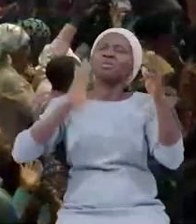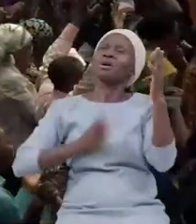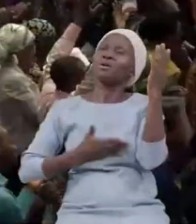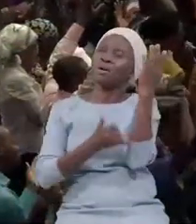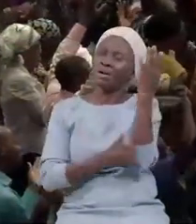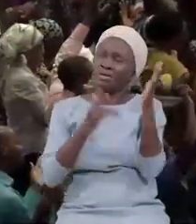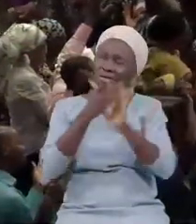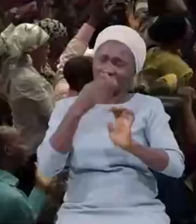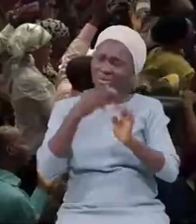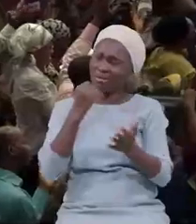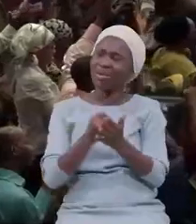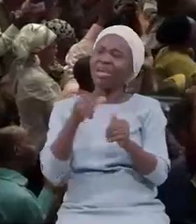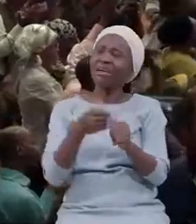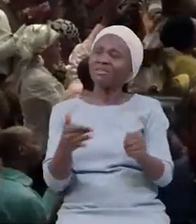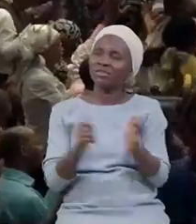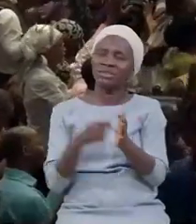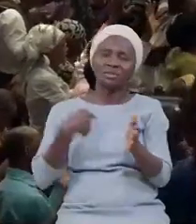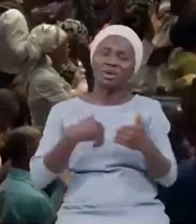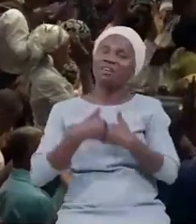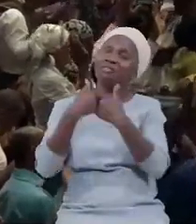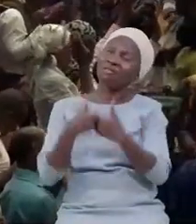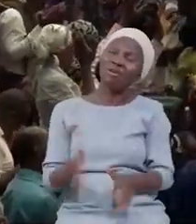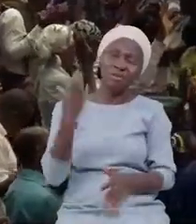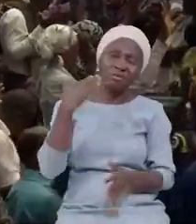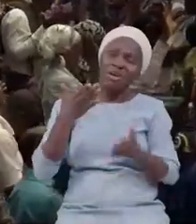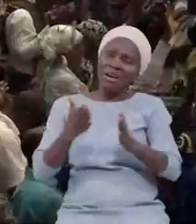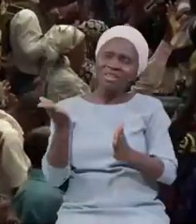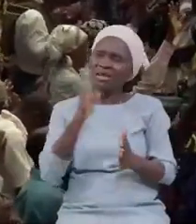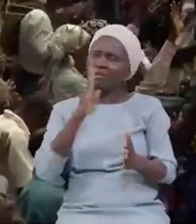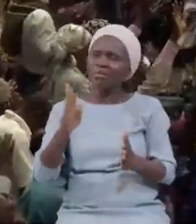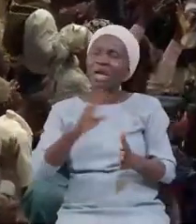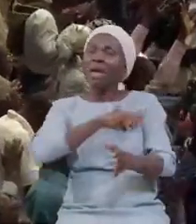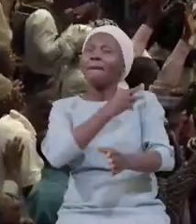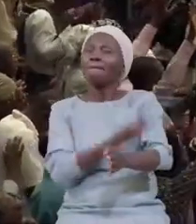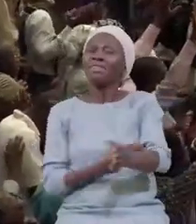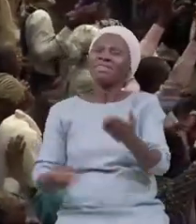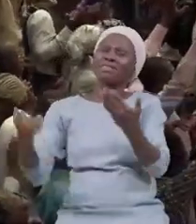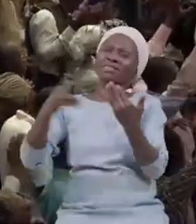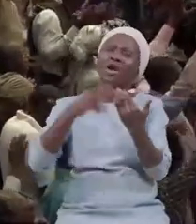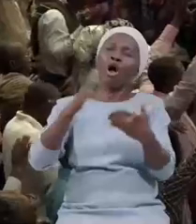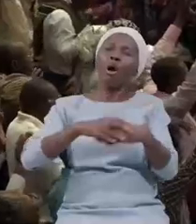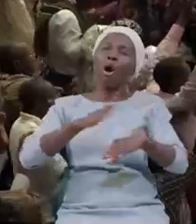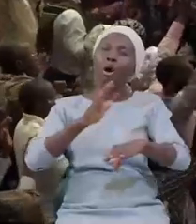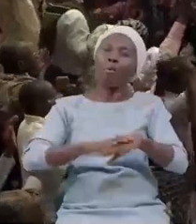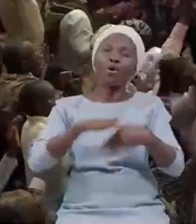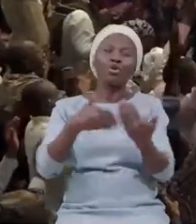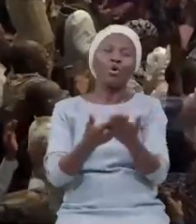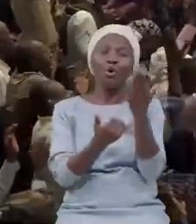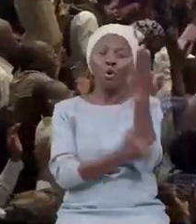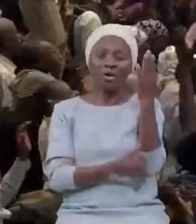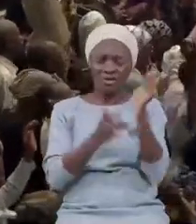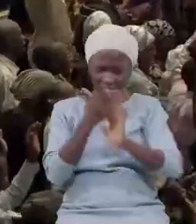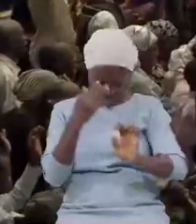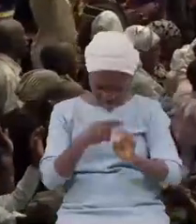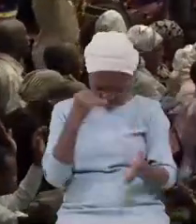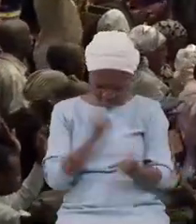Que tout ce qu'on a raté, ce qu'on a perdu, qu'il y ait une puissante restauration dans notre pays